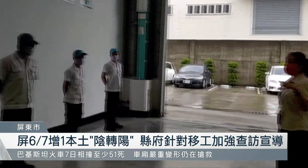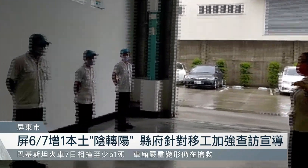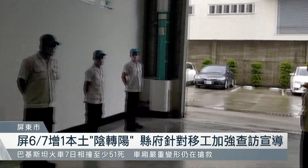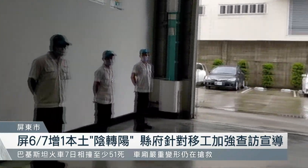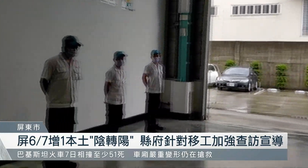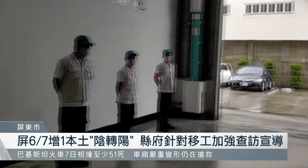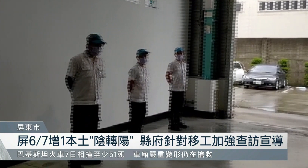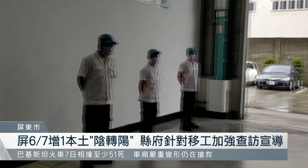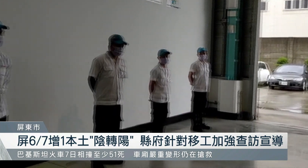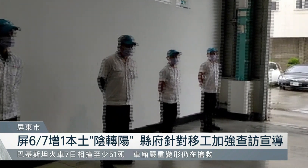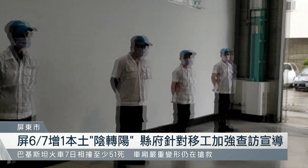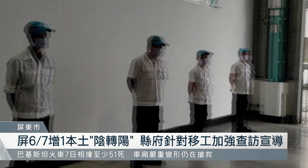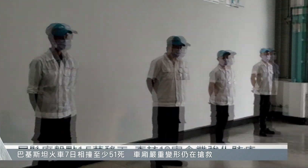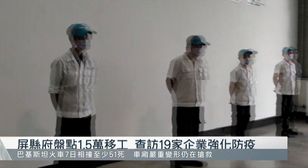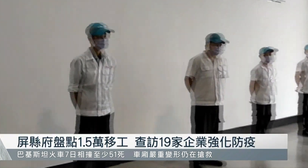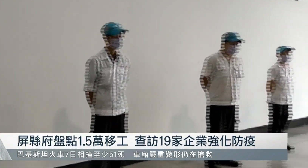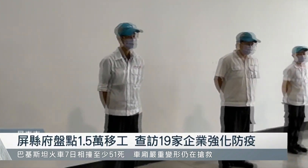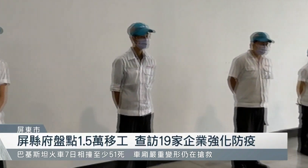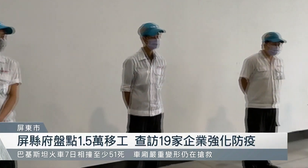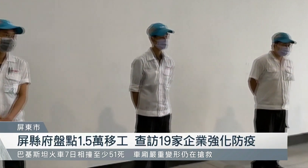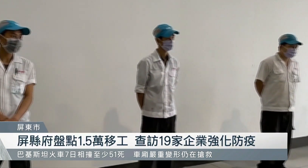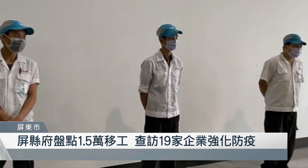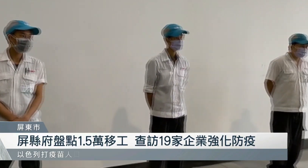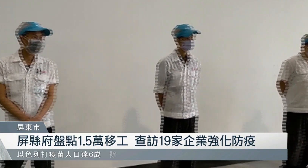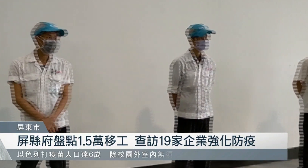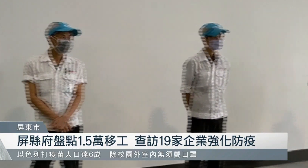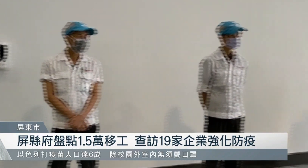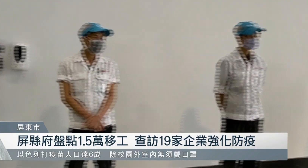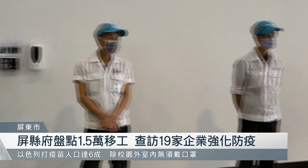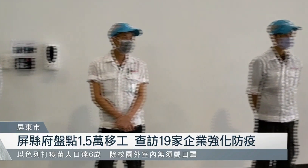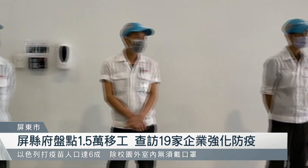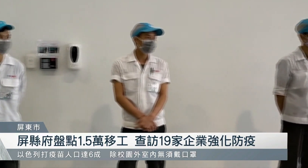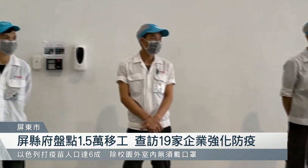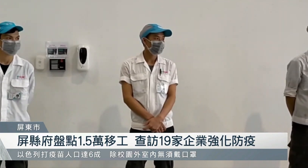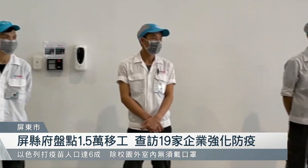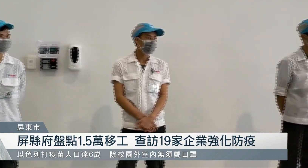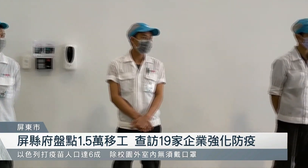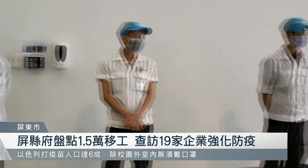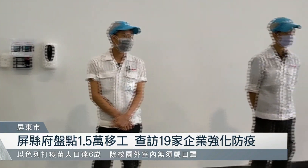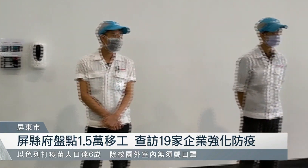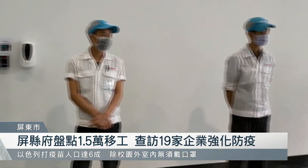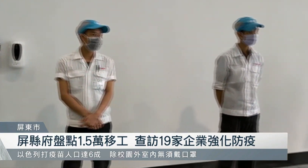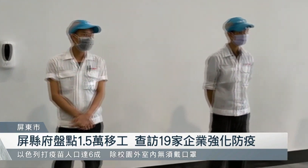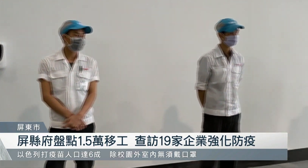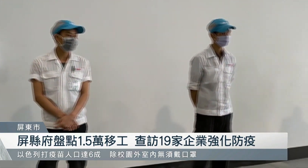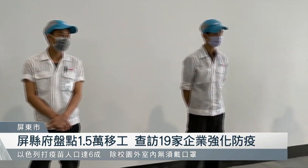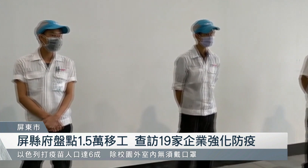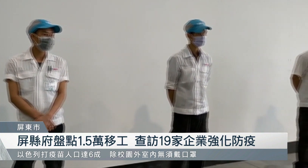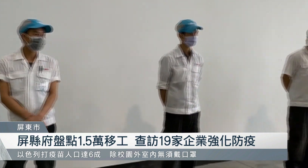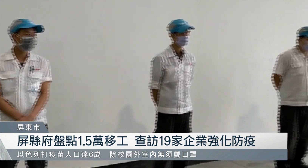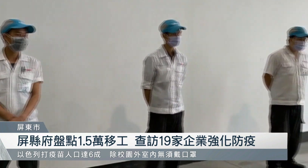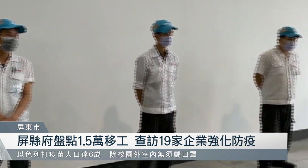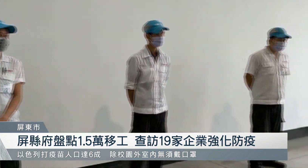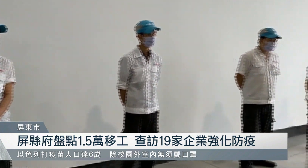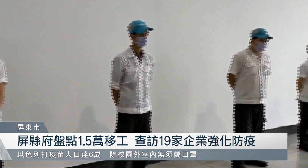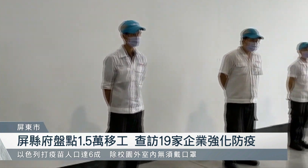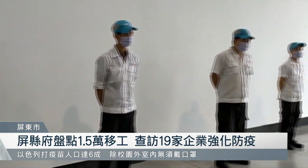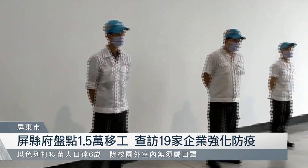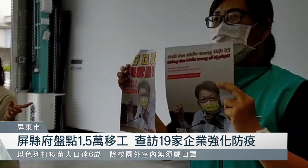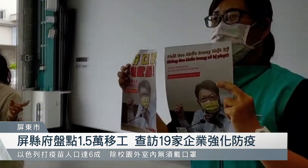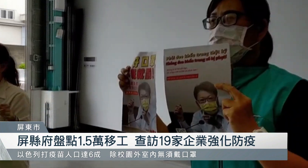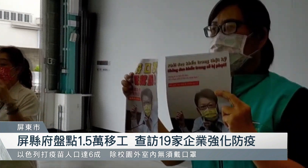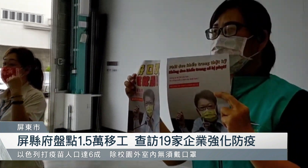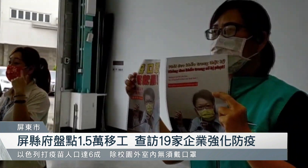立刻盘点境内15785名移工状况，并查访19家有50人以上移工企